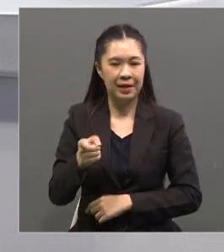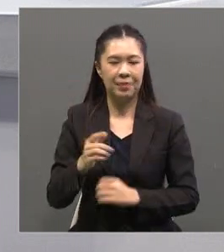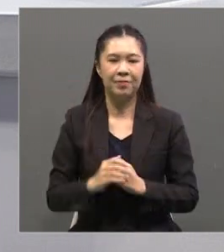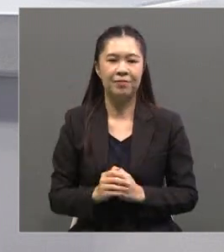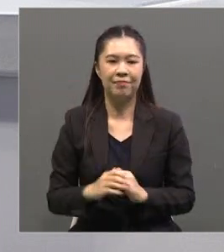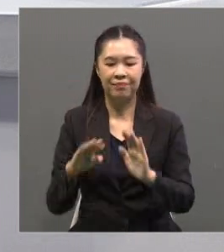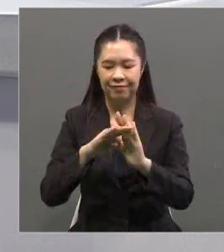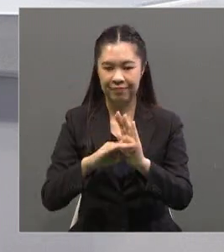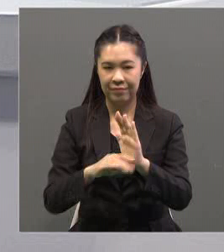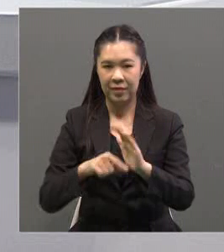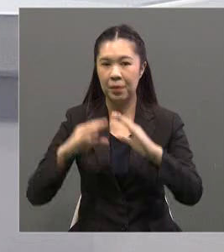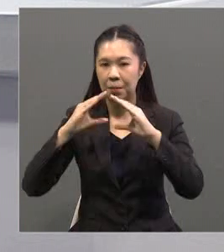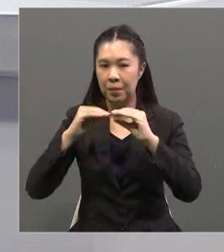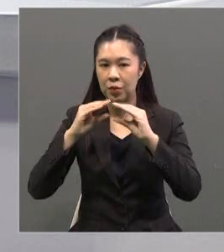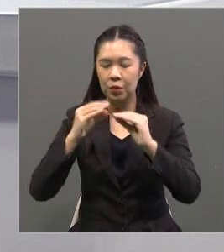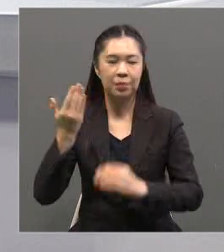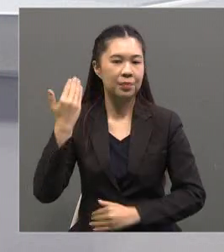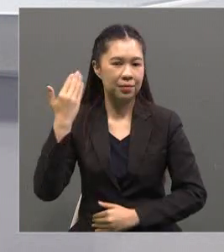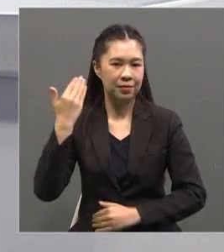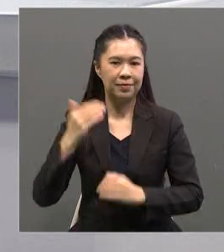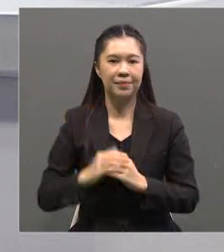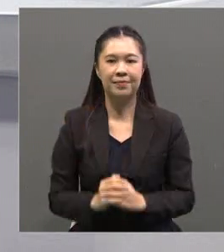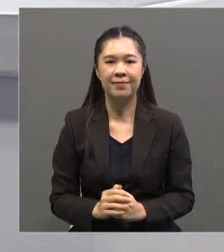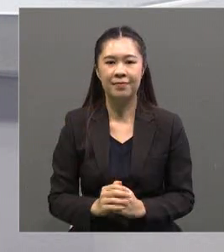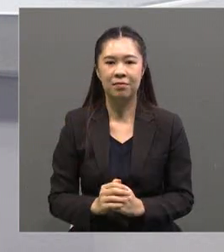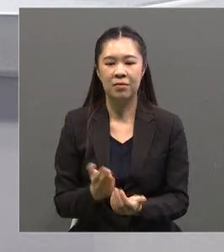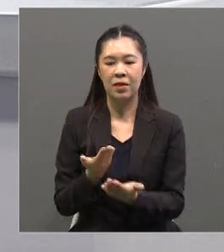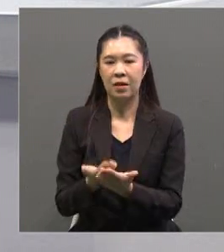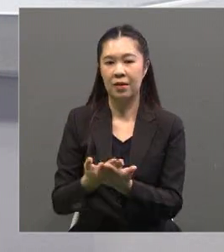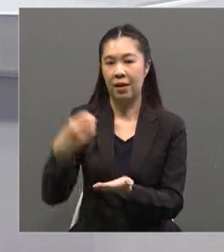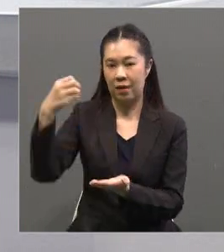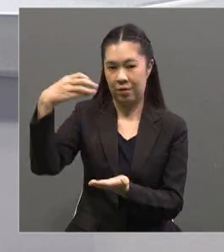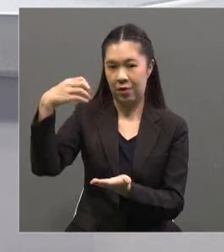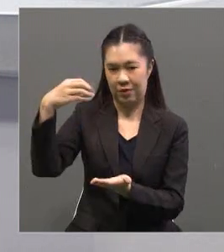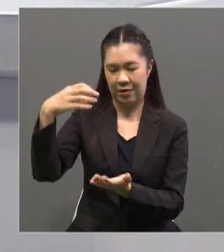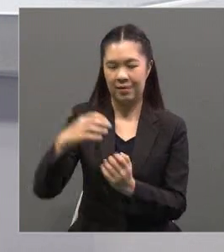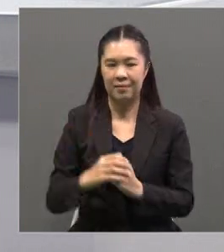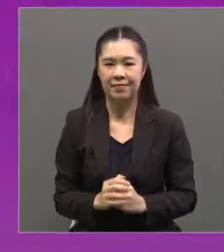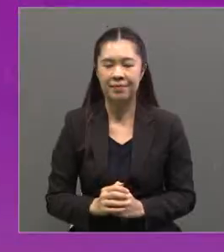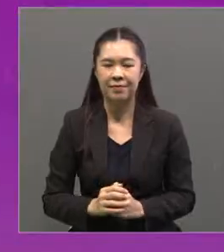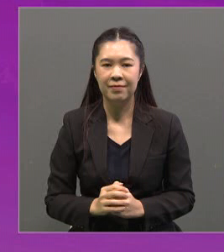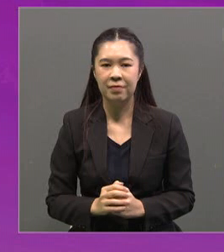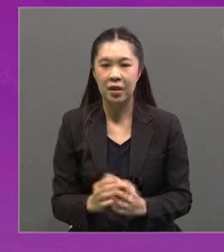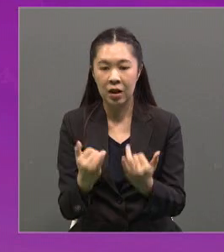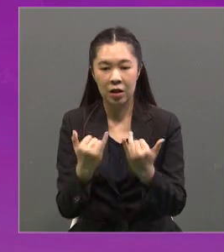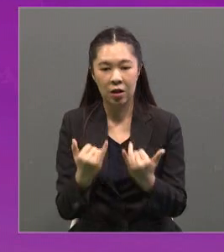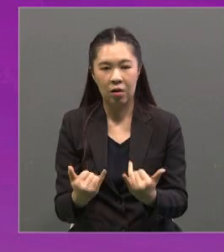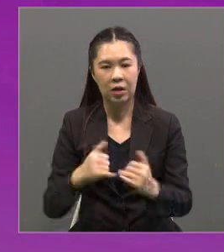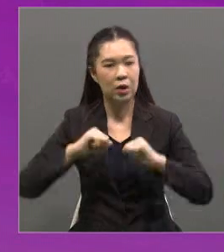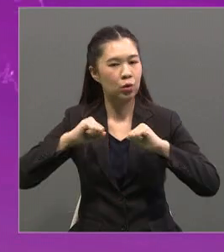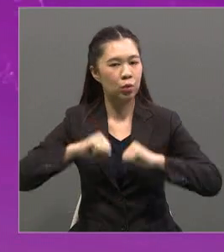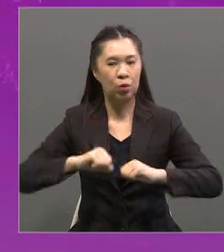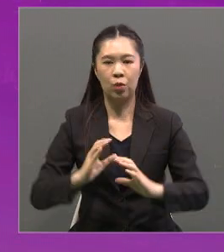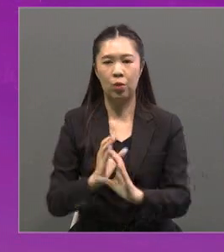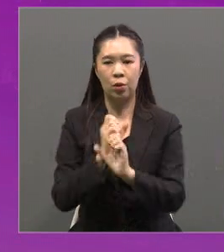ลักๆที่มีมติออกมาของการประชุมเมื่อวานนี้ยังมีเรื่องของค่าไฟฟ้าด้วยแต่ย้ำกับคุณผู้ชมก่อนนะคะว่ายังไม่ใช่มติของที่ประ